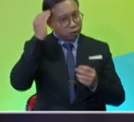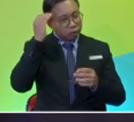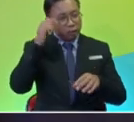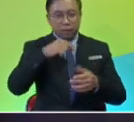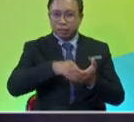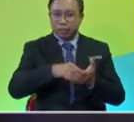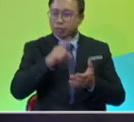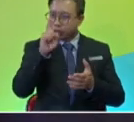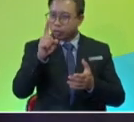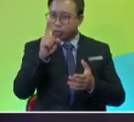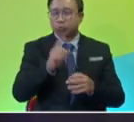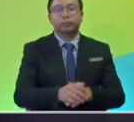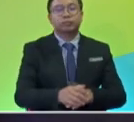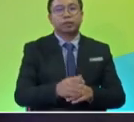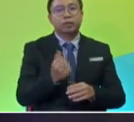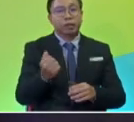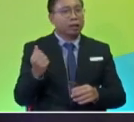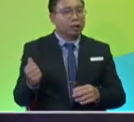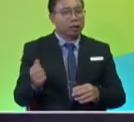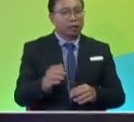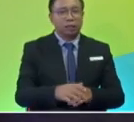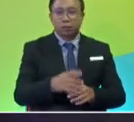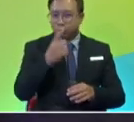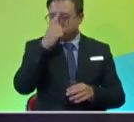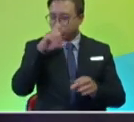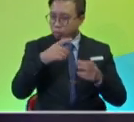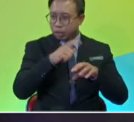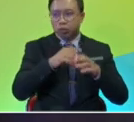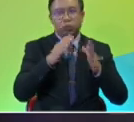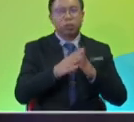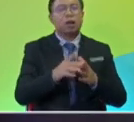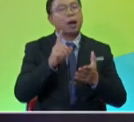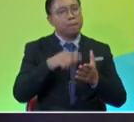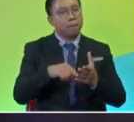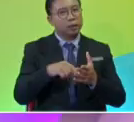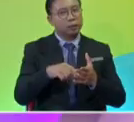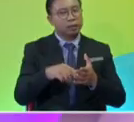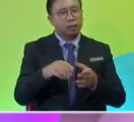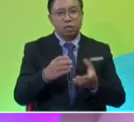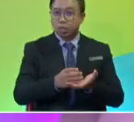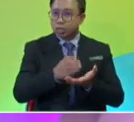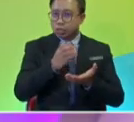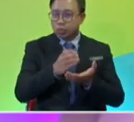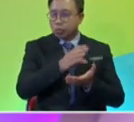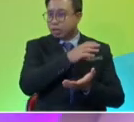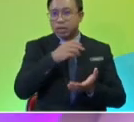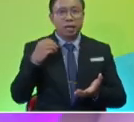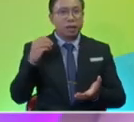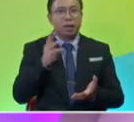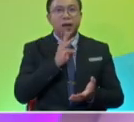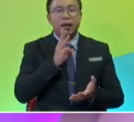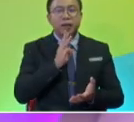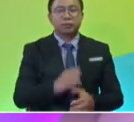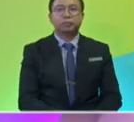adalah salah satu alat improvisasi yang kita boleh hasilkan dekat rumah apa yang kita perlukan cuma cawan dan juga